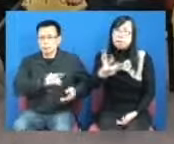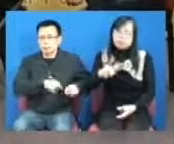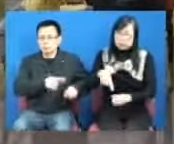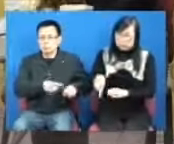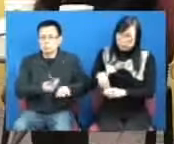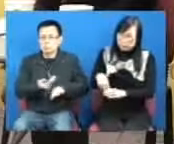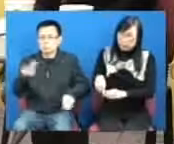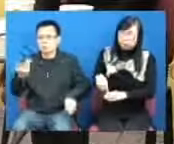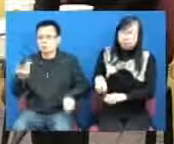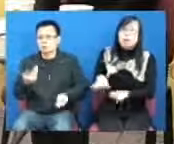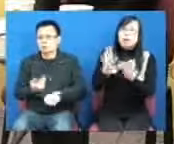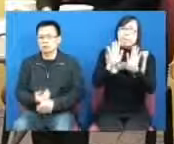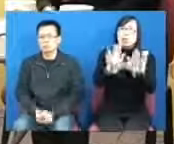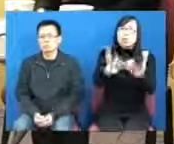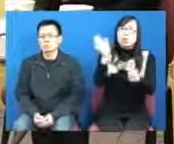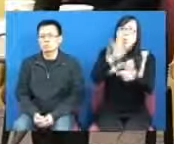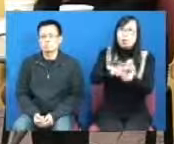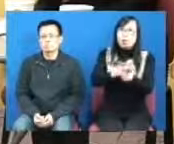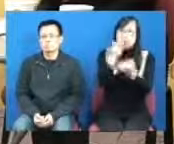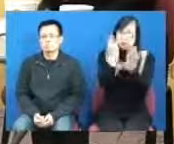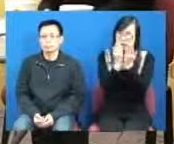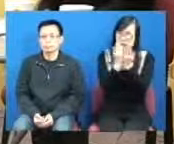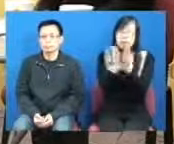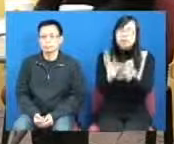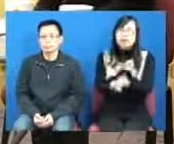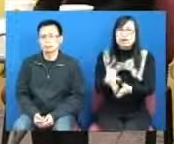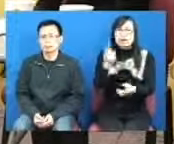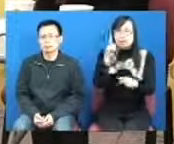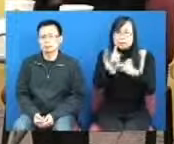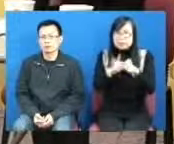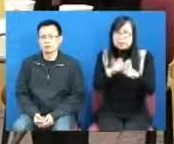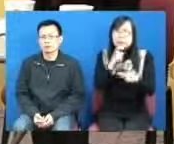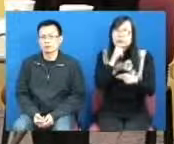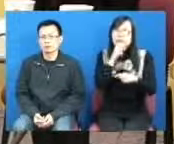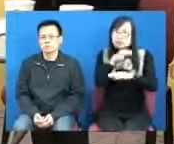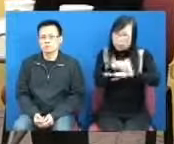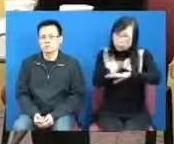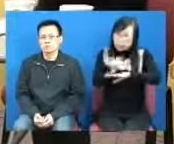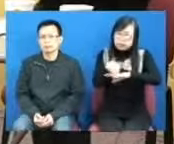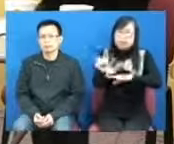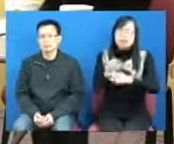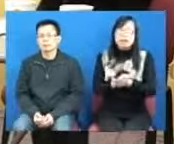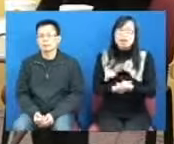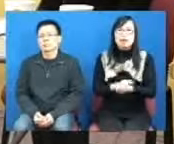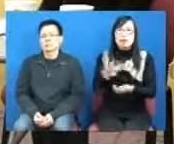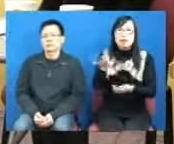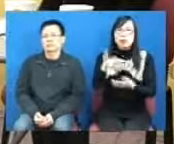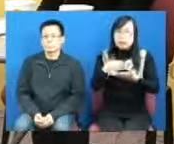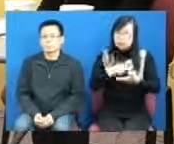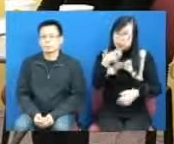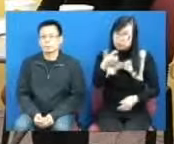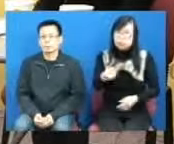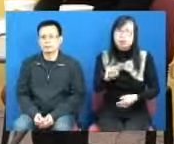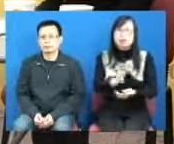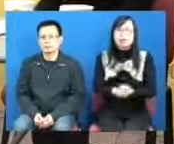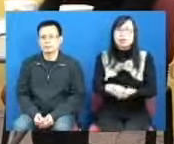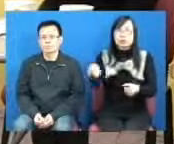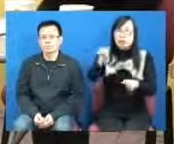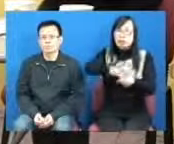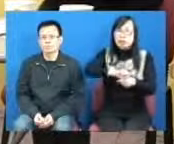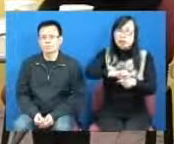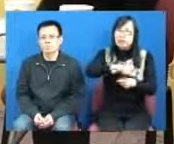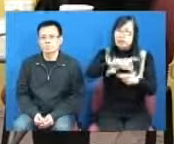生幫助他們補習其實他是有些措施的你想想他在支出方面加大了